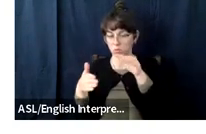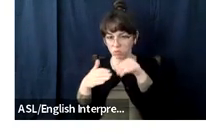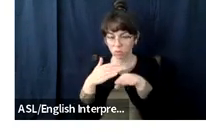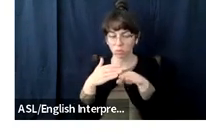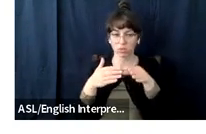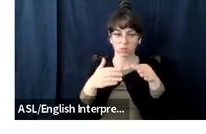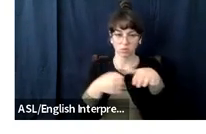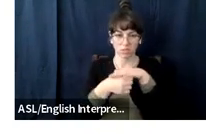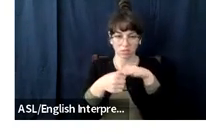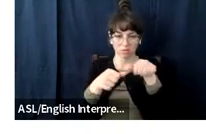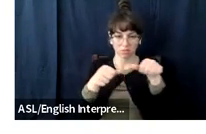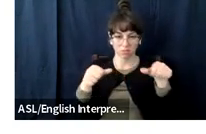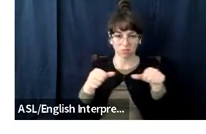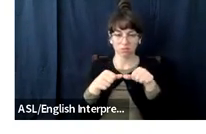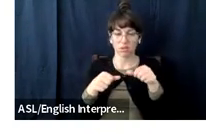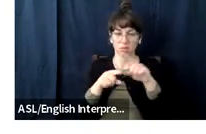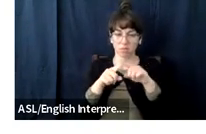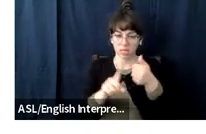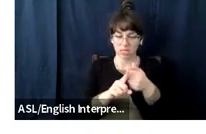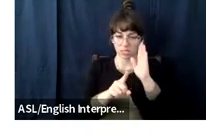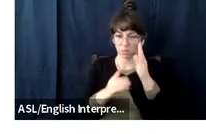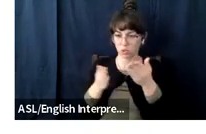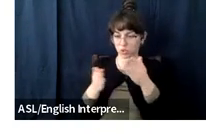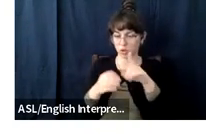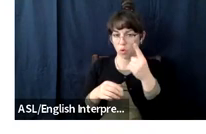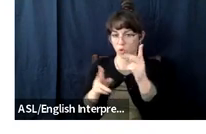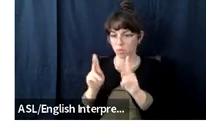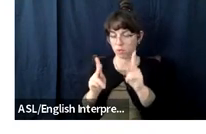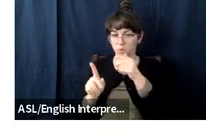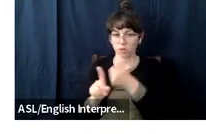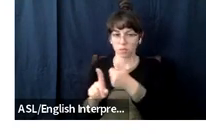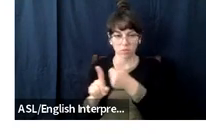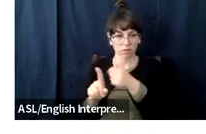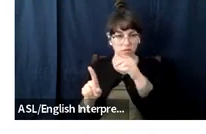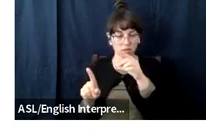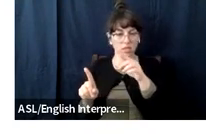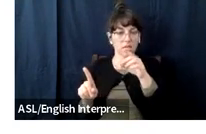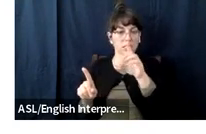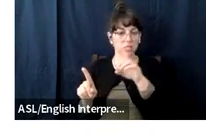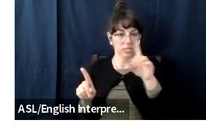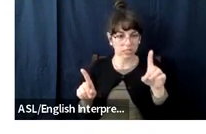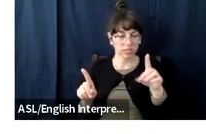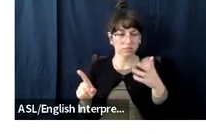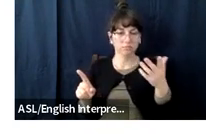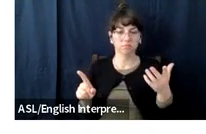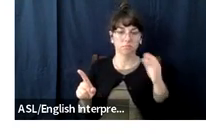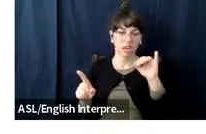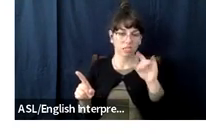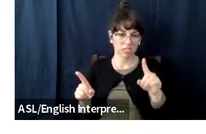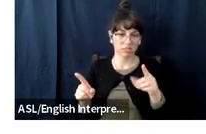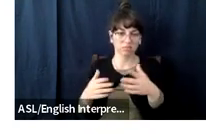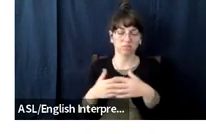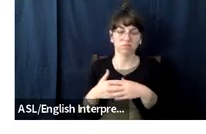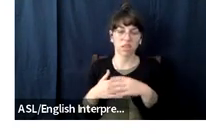that served only individuals with developmental disabilities, and people would get paid based on their productivity.